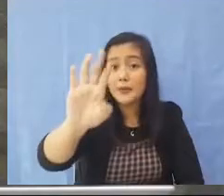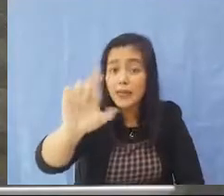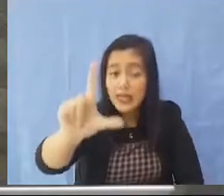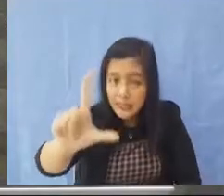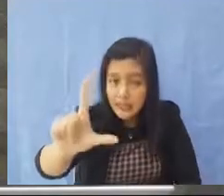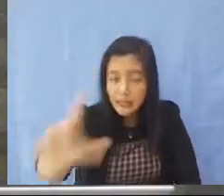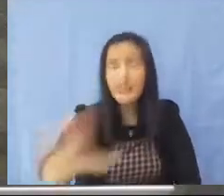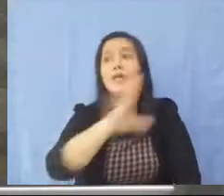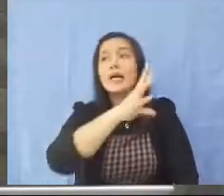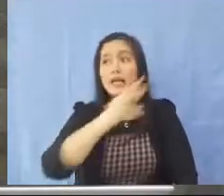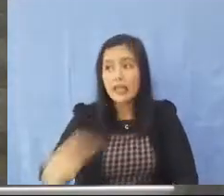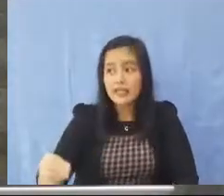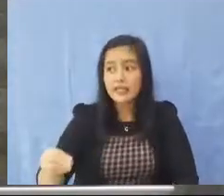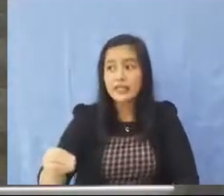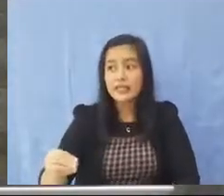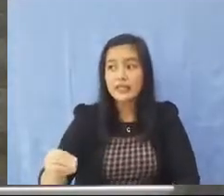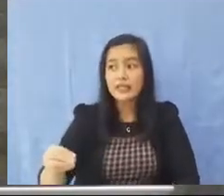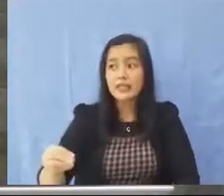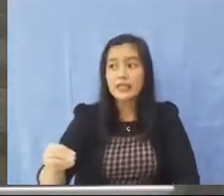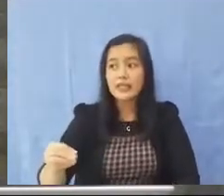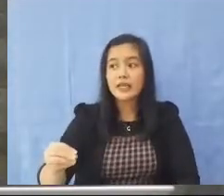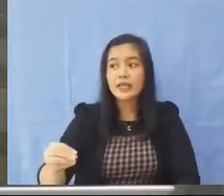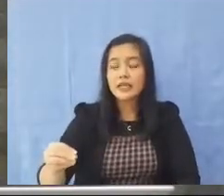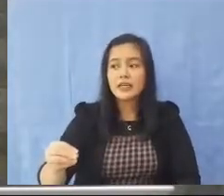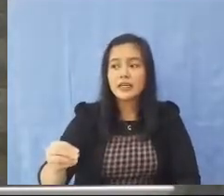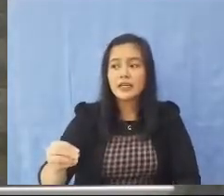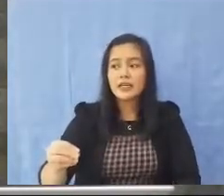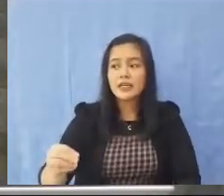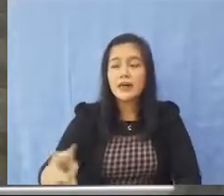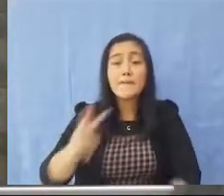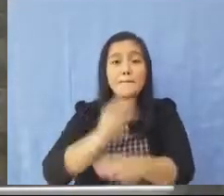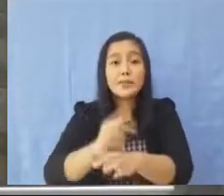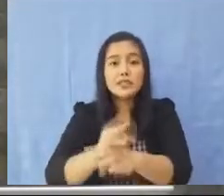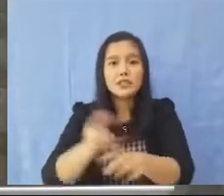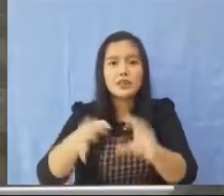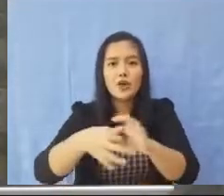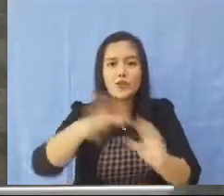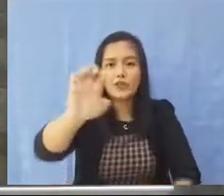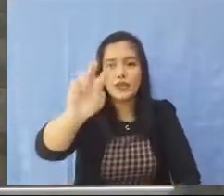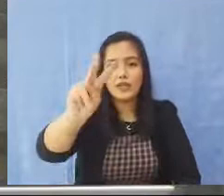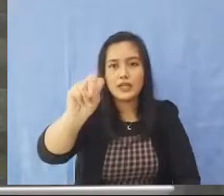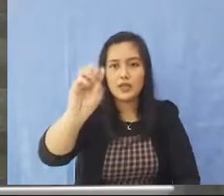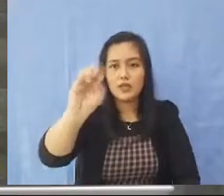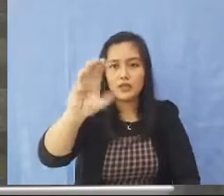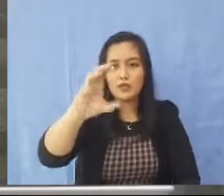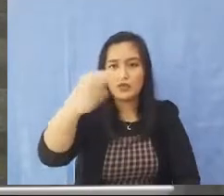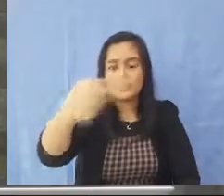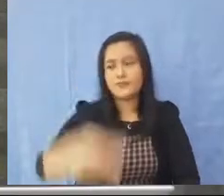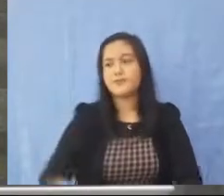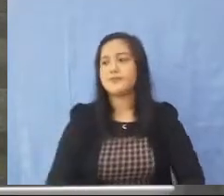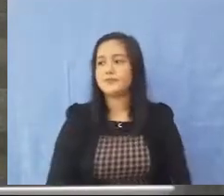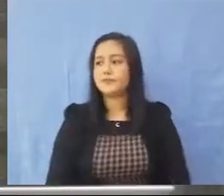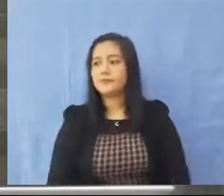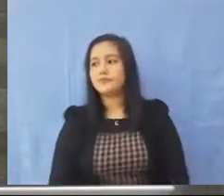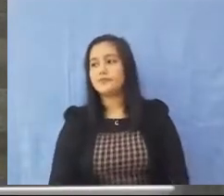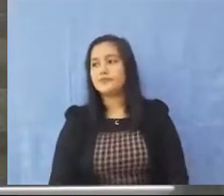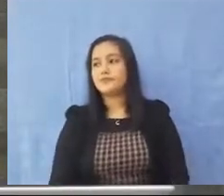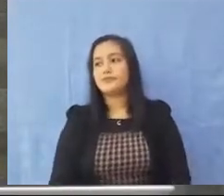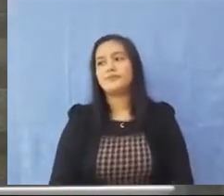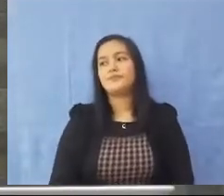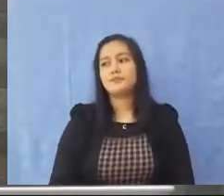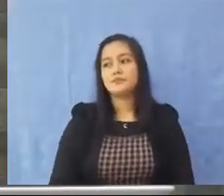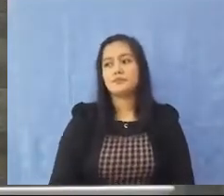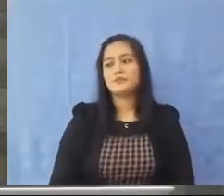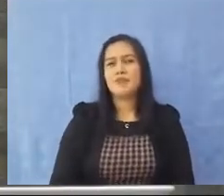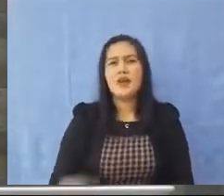pag-aralan ang panimula ng pagpapakilala ni Satanas sa mundo. At makikita po natin yan sa Genesis